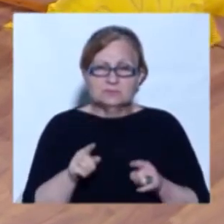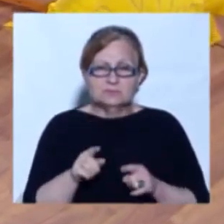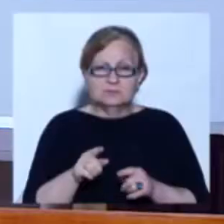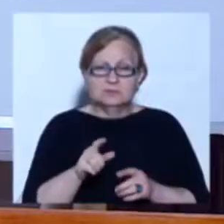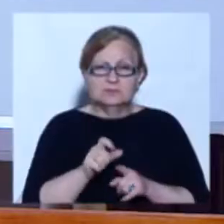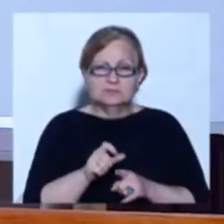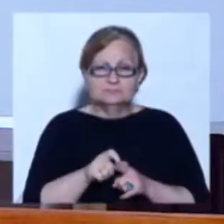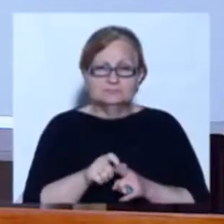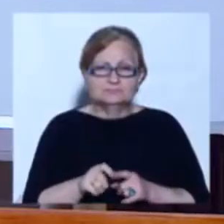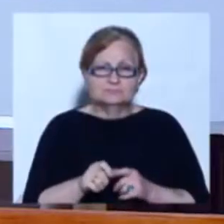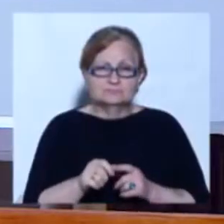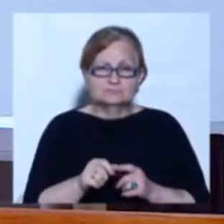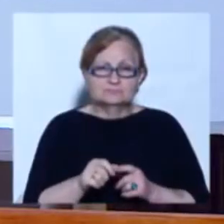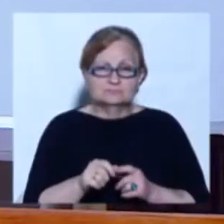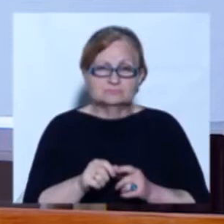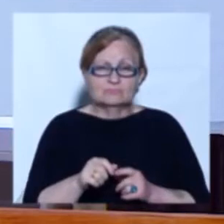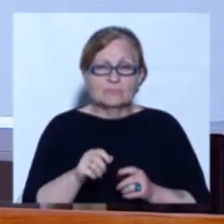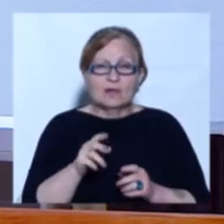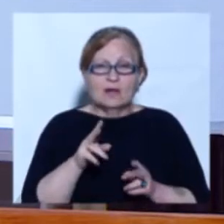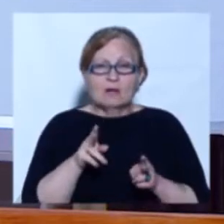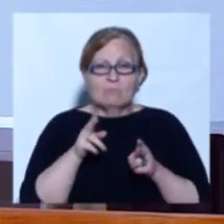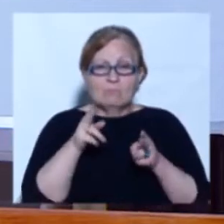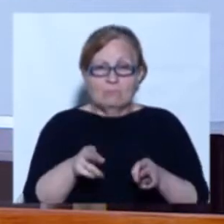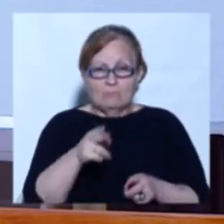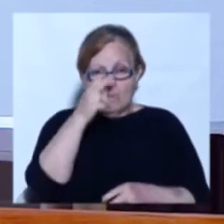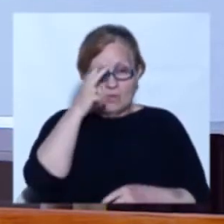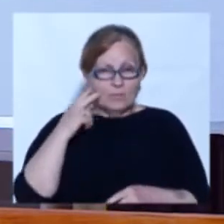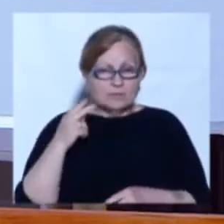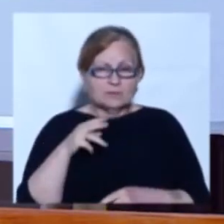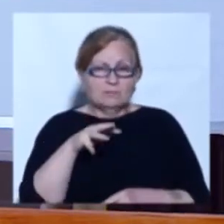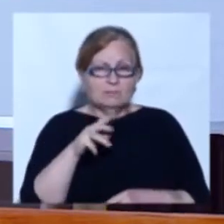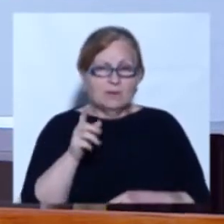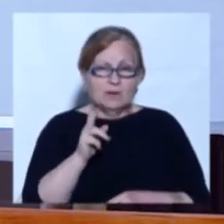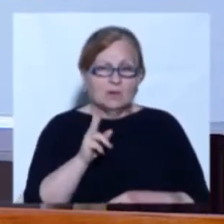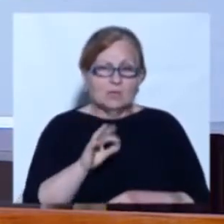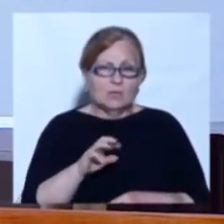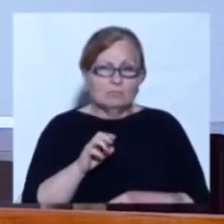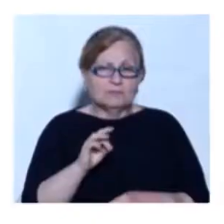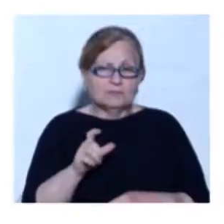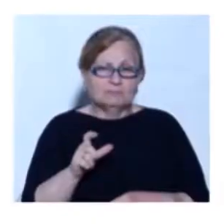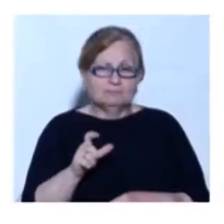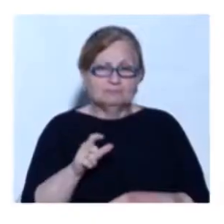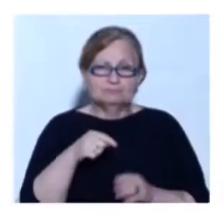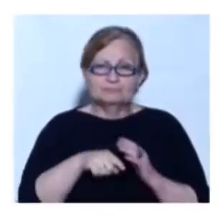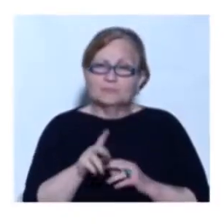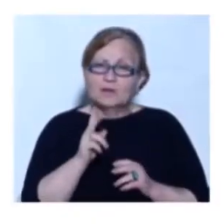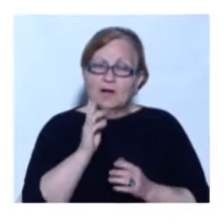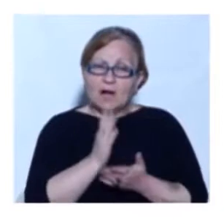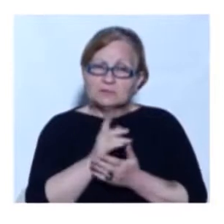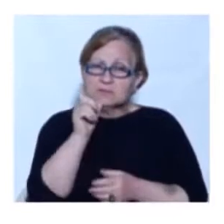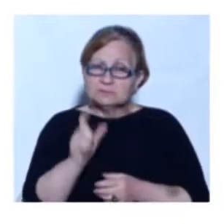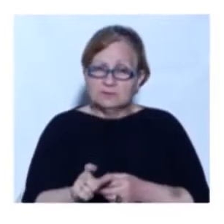შემდეგი სიტყვა ამგვარია. მეკობრე. მეკობრე, თუ იცი რას ნიშნავს? მეკობრე არის